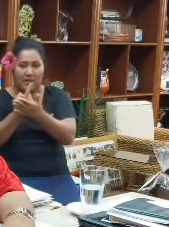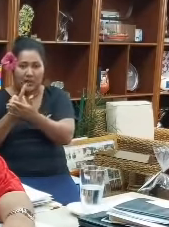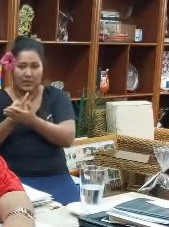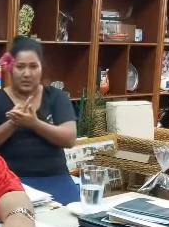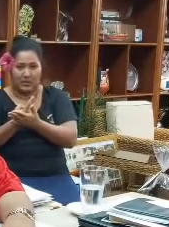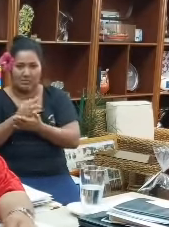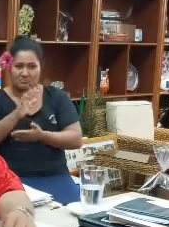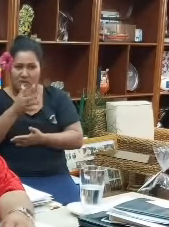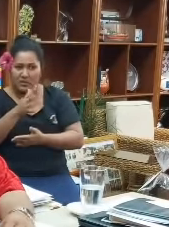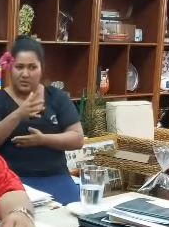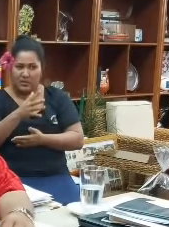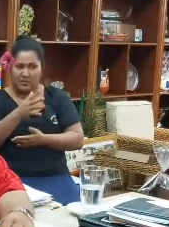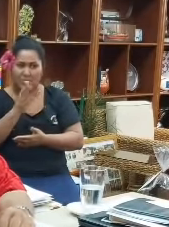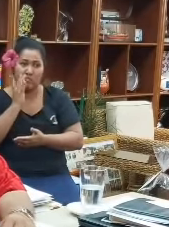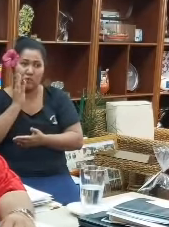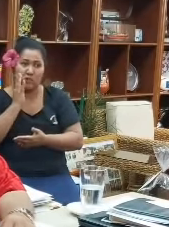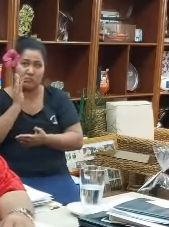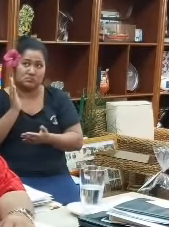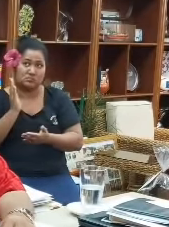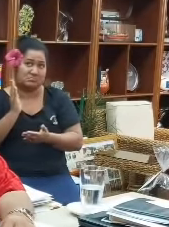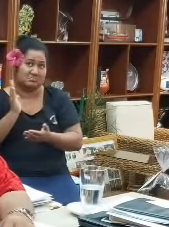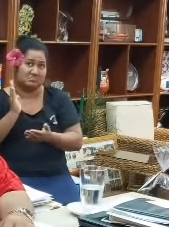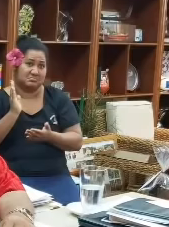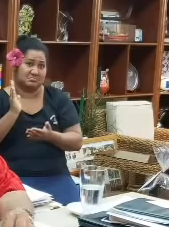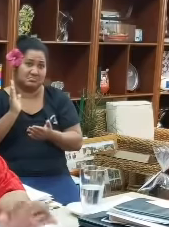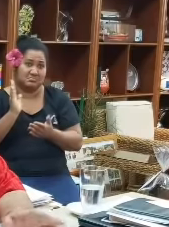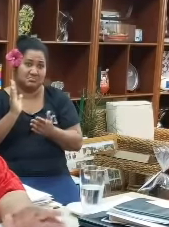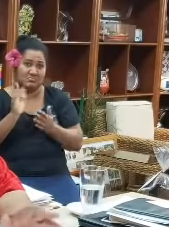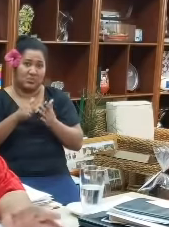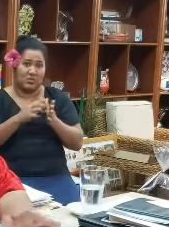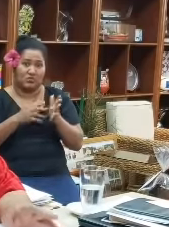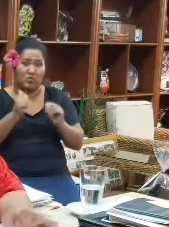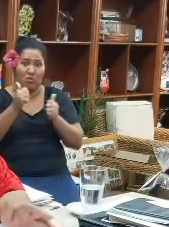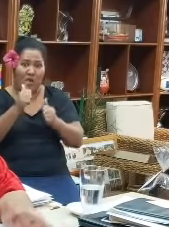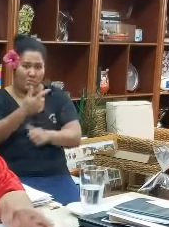Il peo che vo manca cui uma ya e o America ya la to.